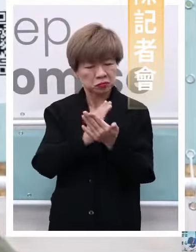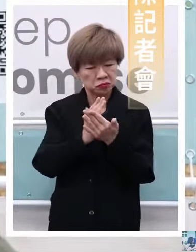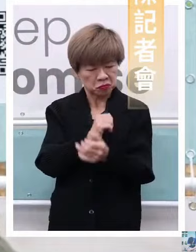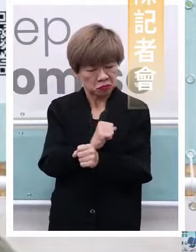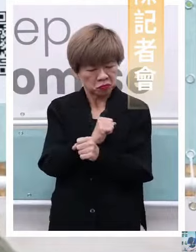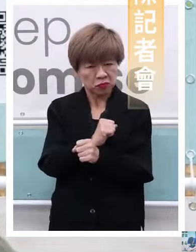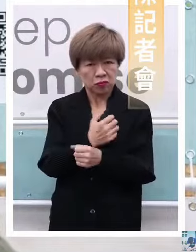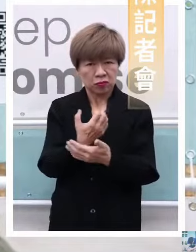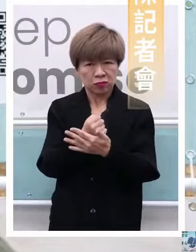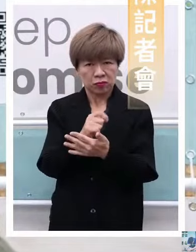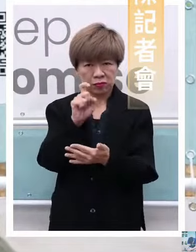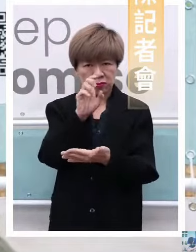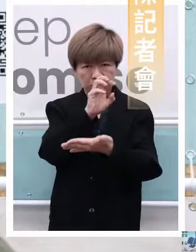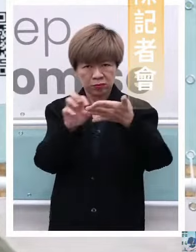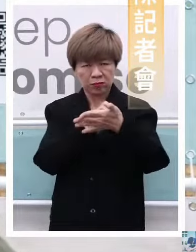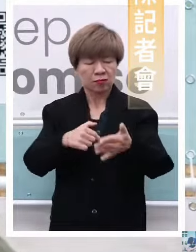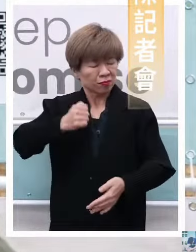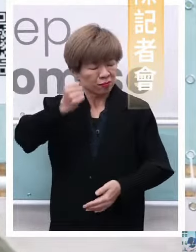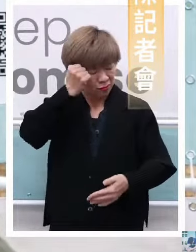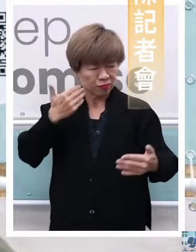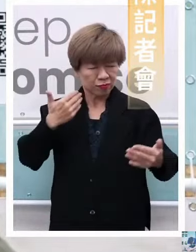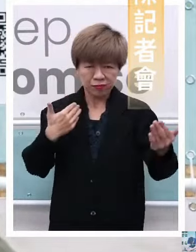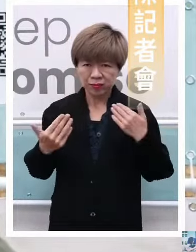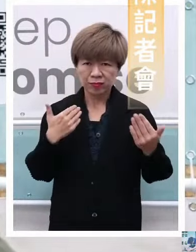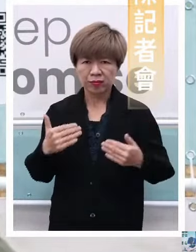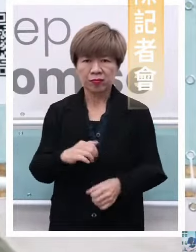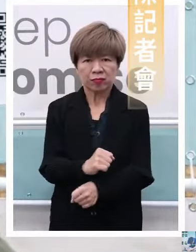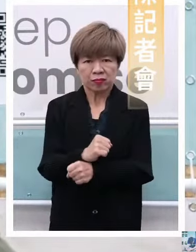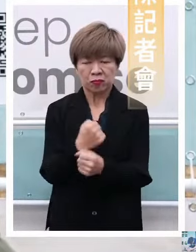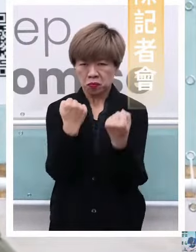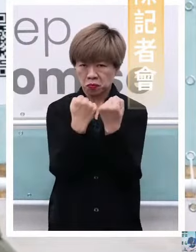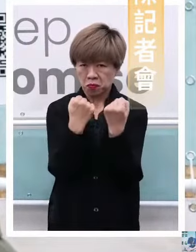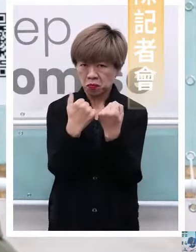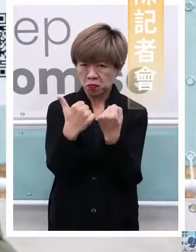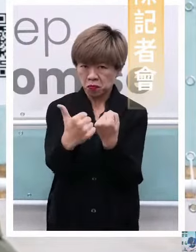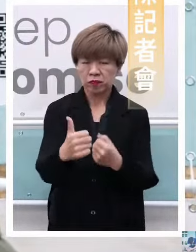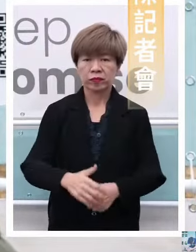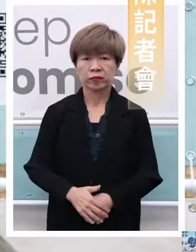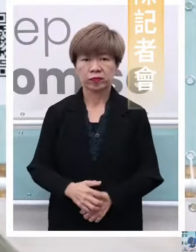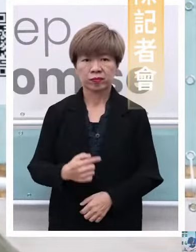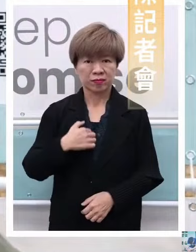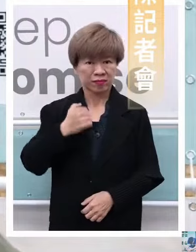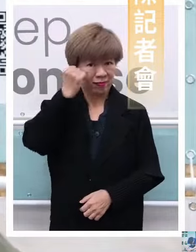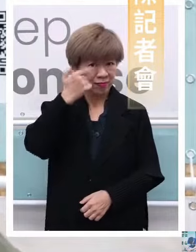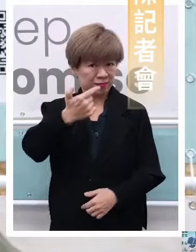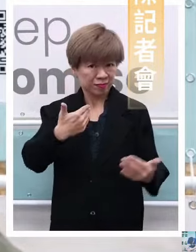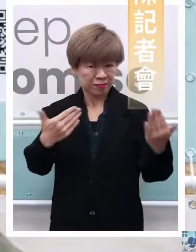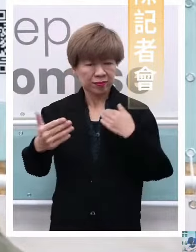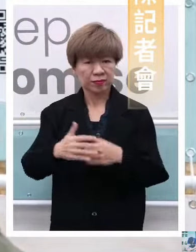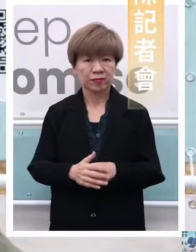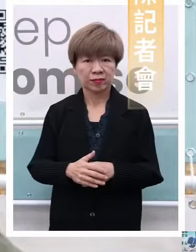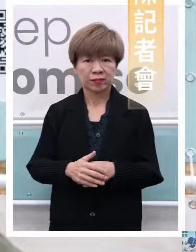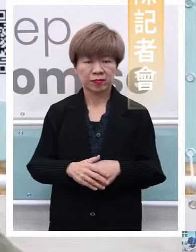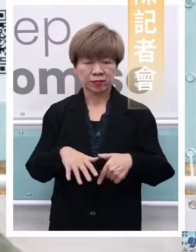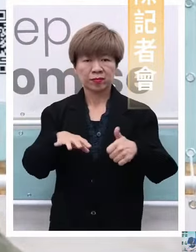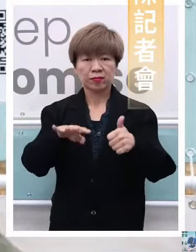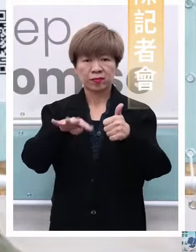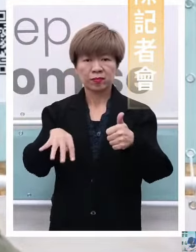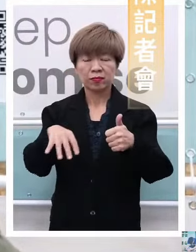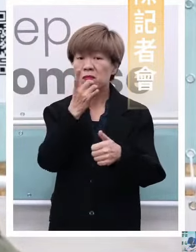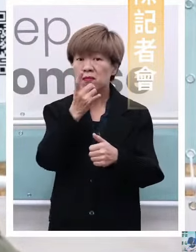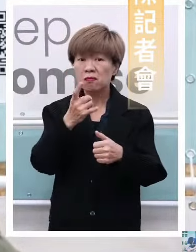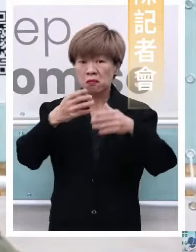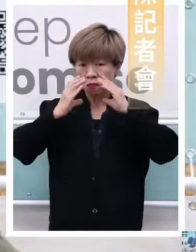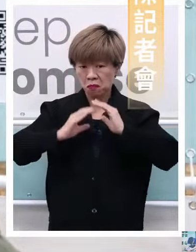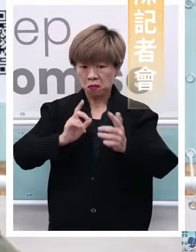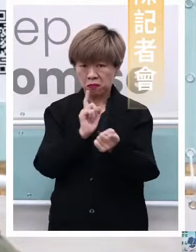记在心里面之外，其他我都忘记这莲子里面写了什么。可是我非常记得在《论语》里面，孔子曾经对